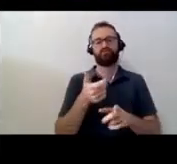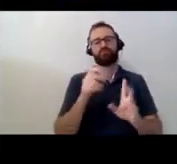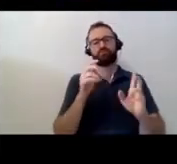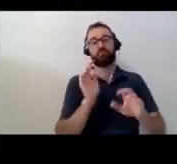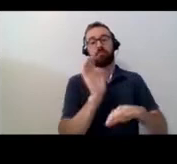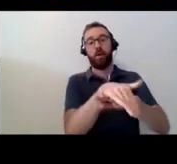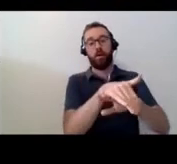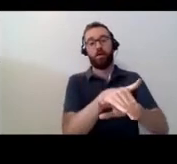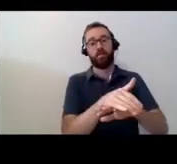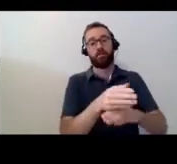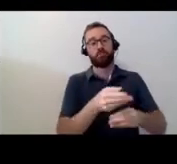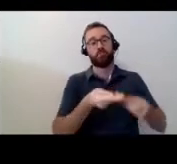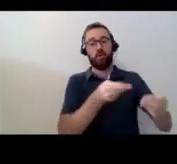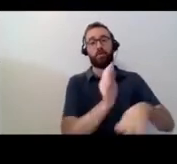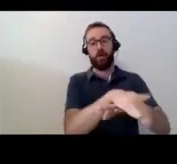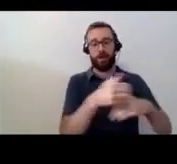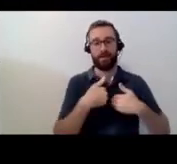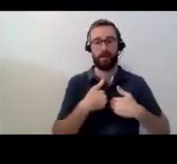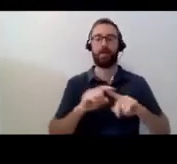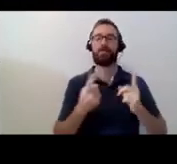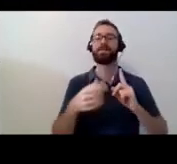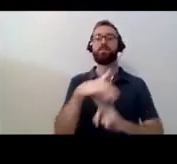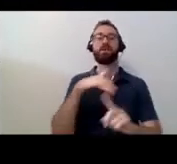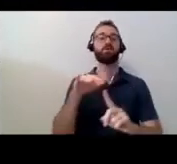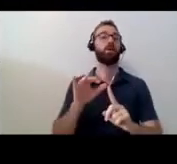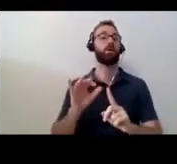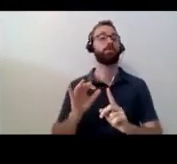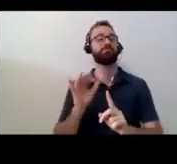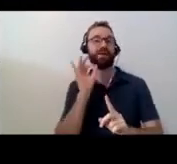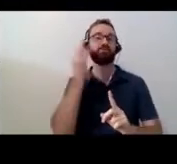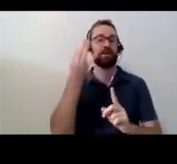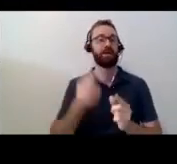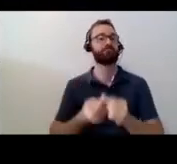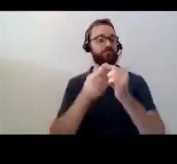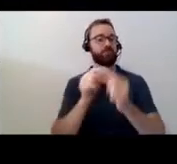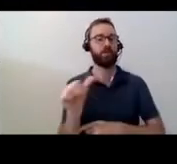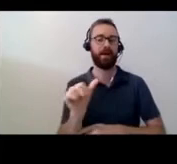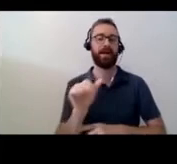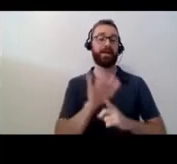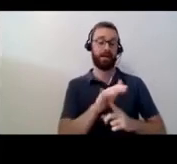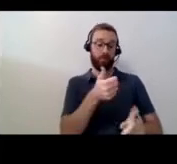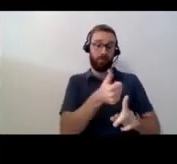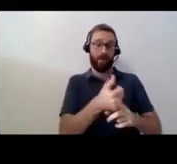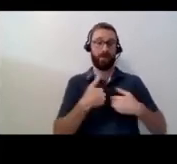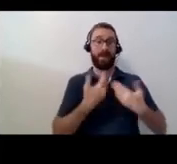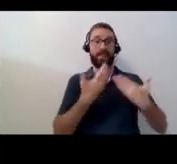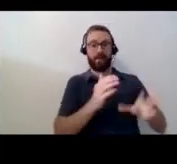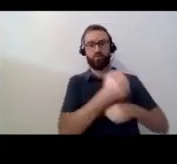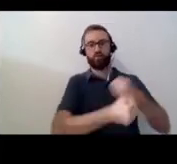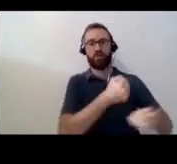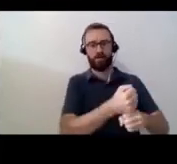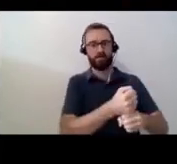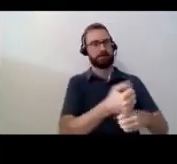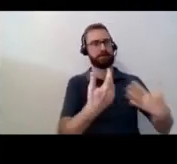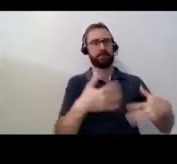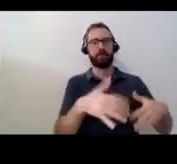situations très particulières. C'est souvent des situations où un animal va être en souffrance excessive et donc les